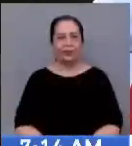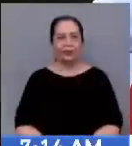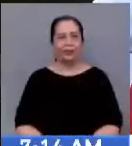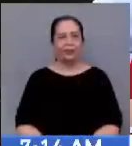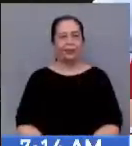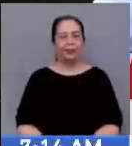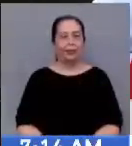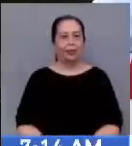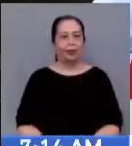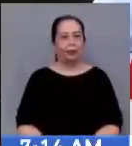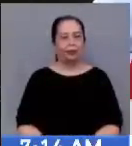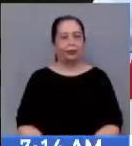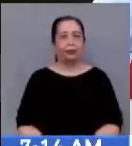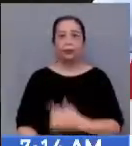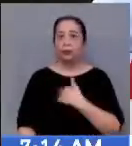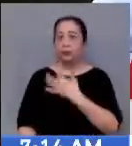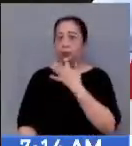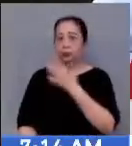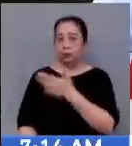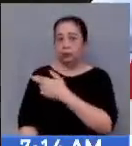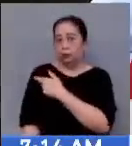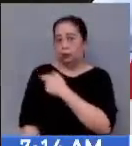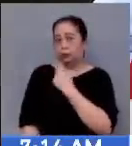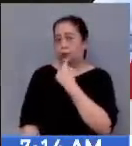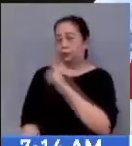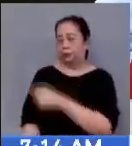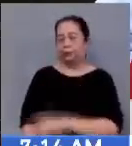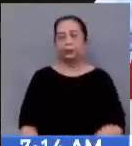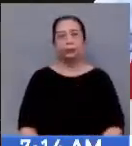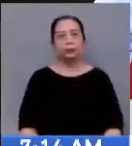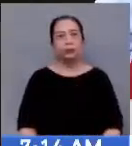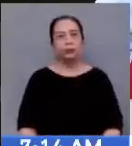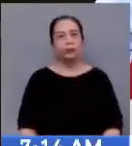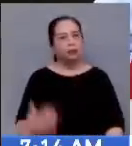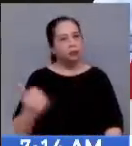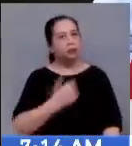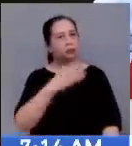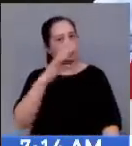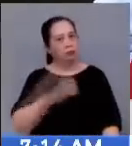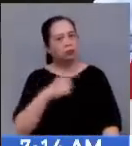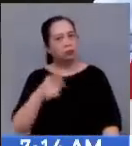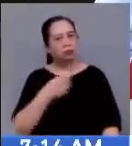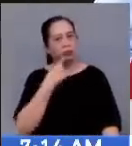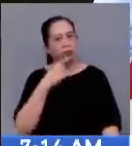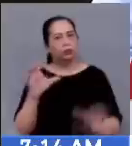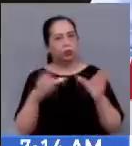Ang sabi ko sa kanya, sana makuha mo yung komite na yan.